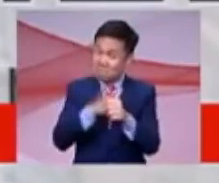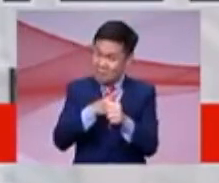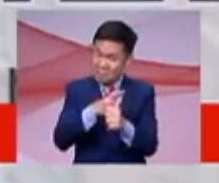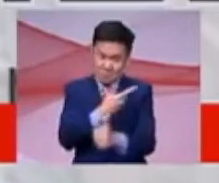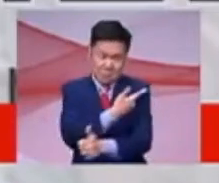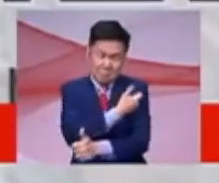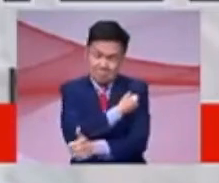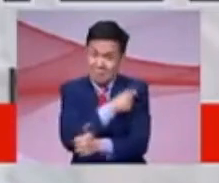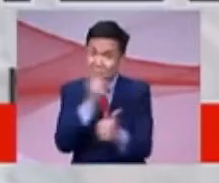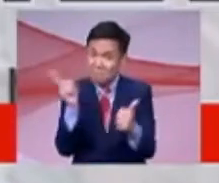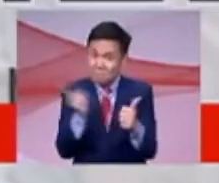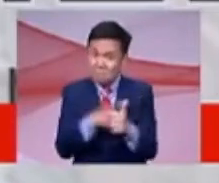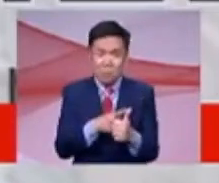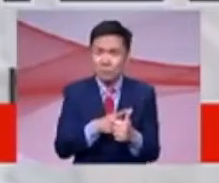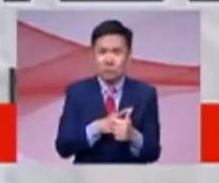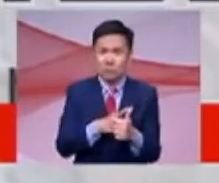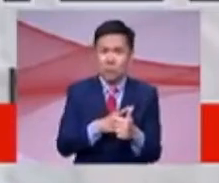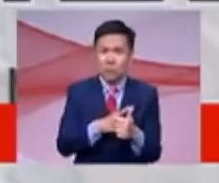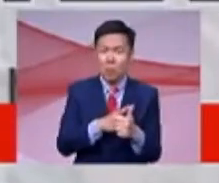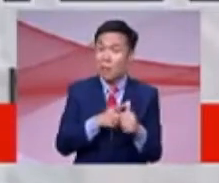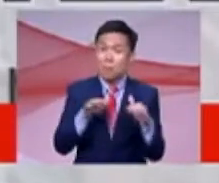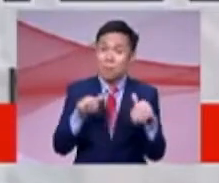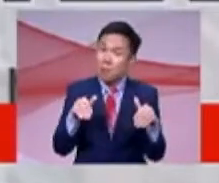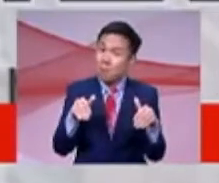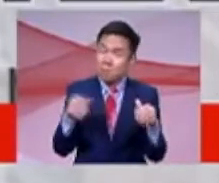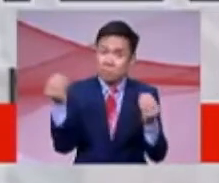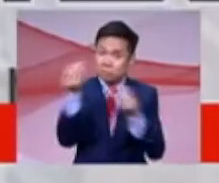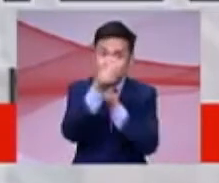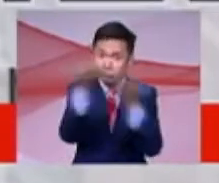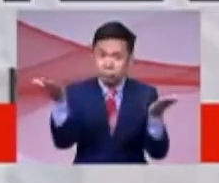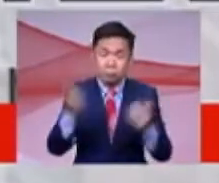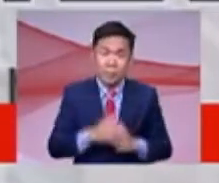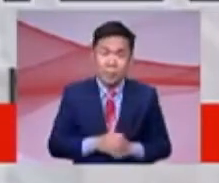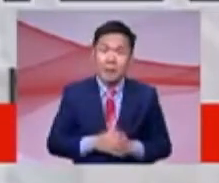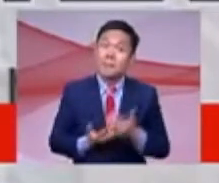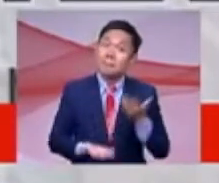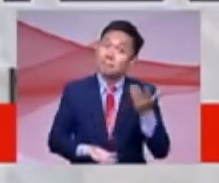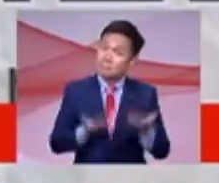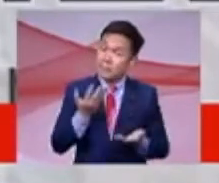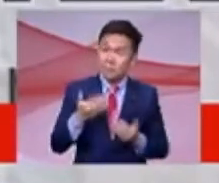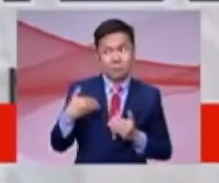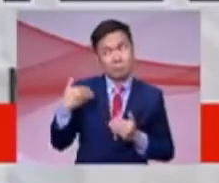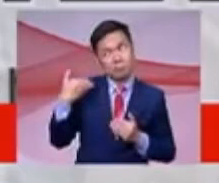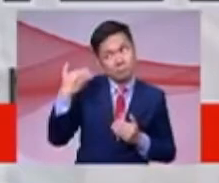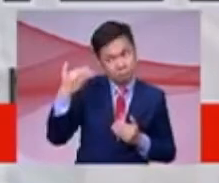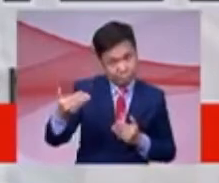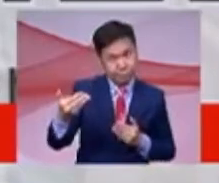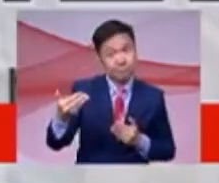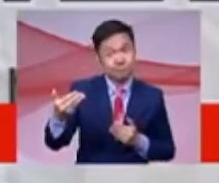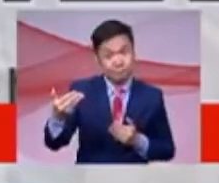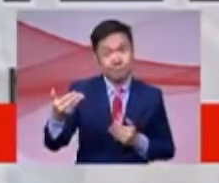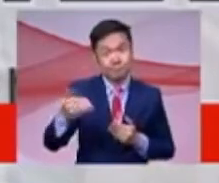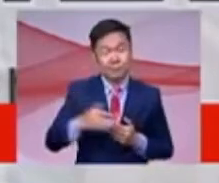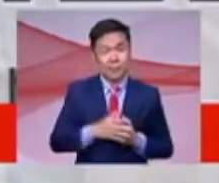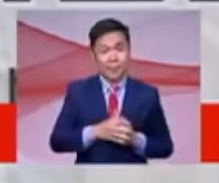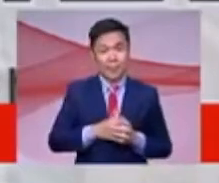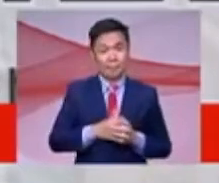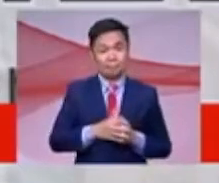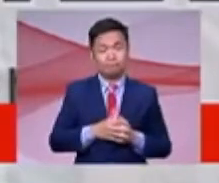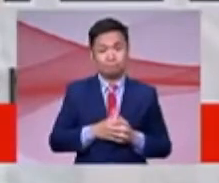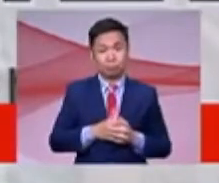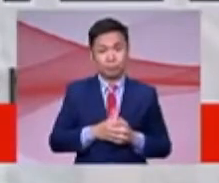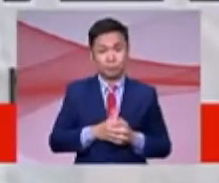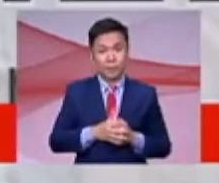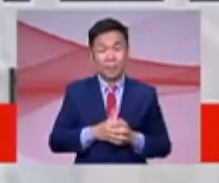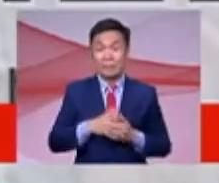suntikan vaksinasi dan sebagainya. Setakat ini belum lagi. Tapi mungkin akan sampai satu masa, iaitu peringkat